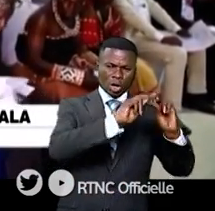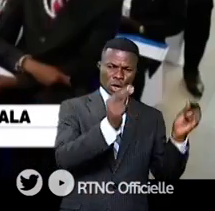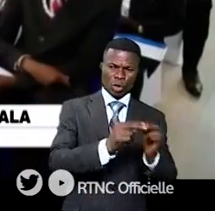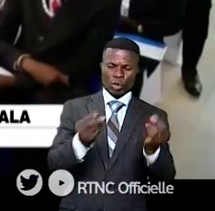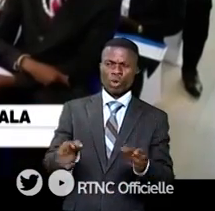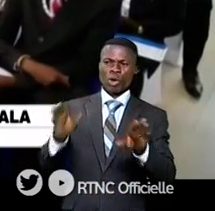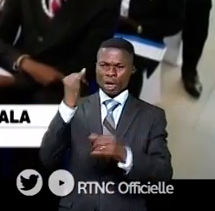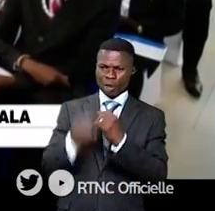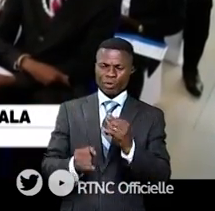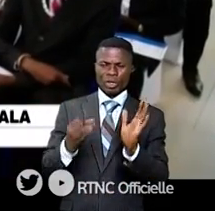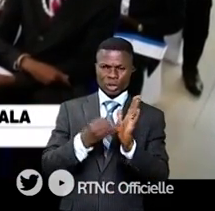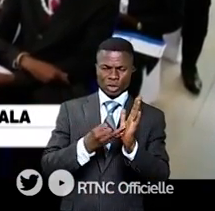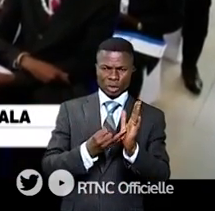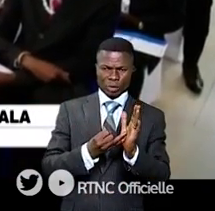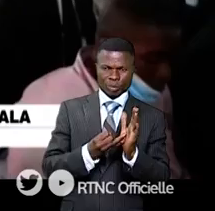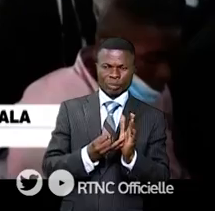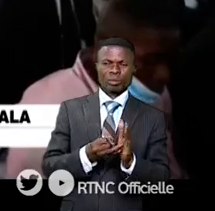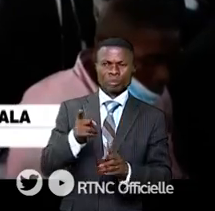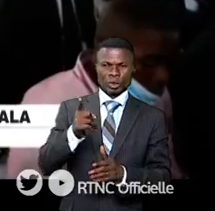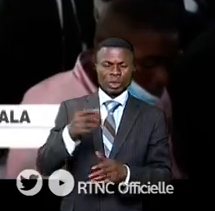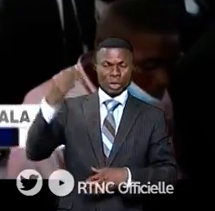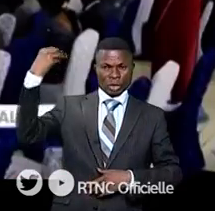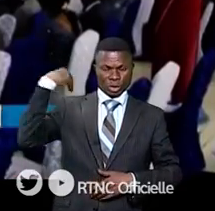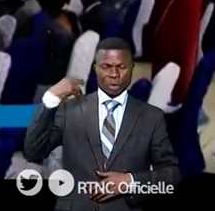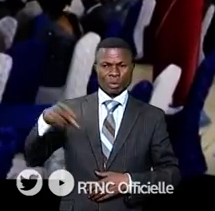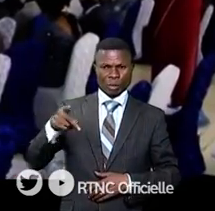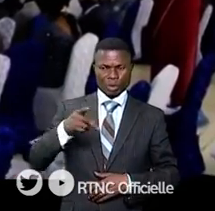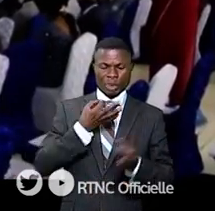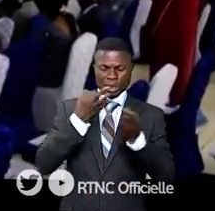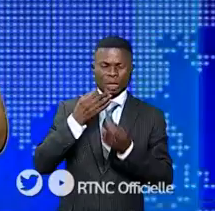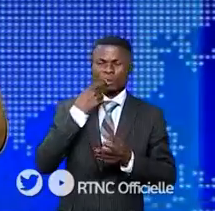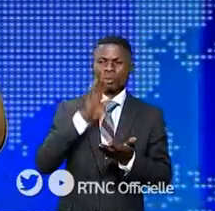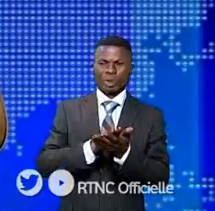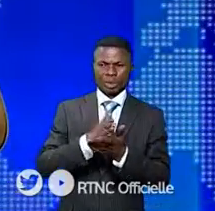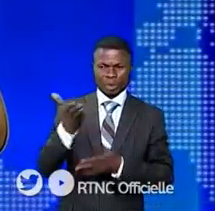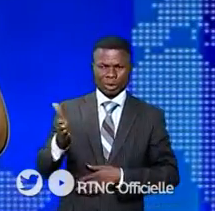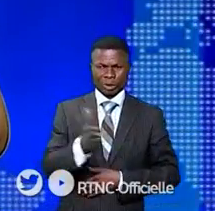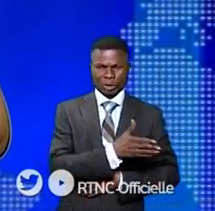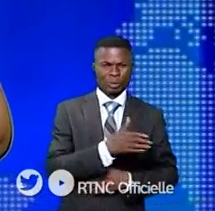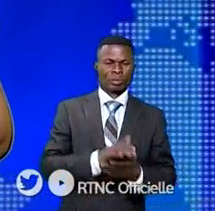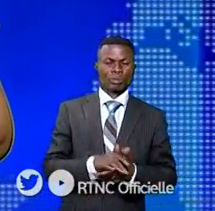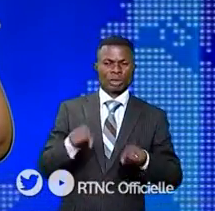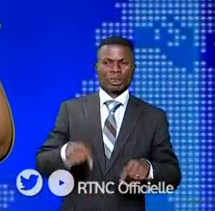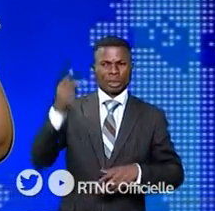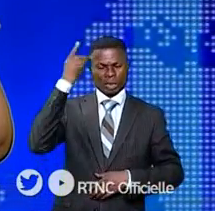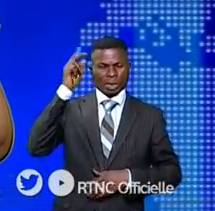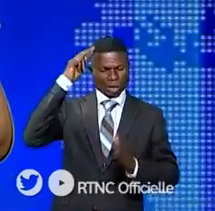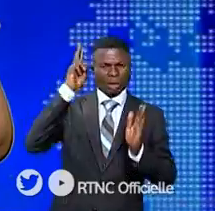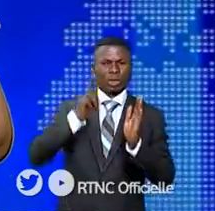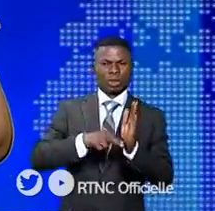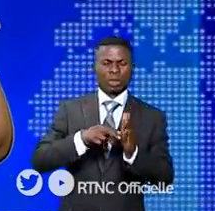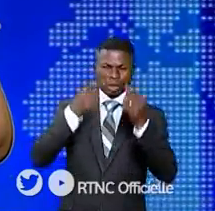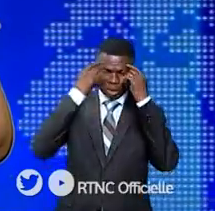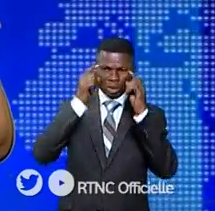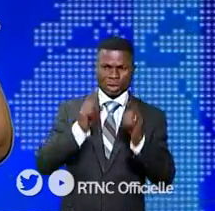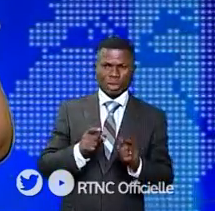clôture prévue dimanche. Constantin Benguele, notable de la région, s'en félicite. Revenons à Kinshasa où le gouvernement tient